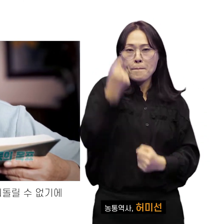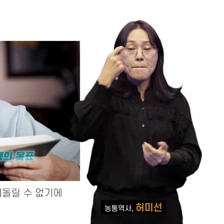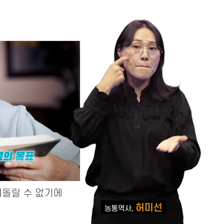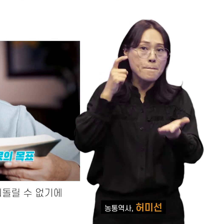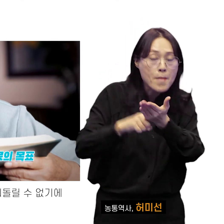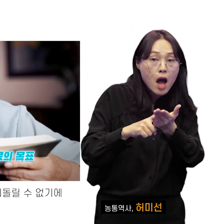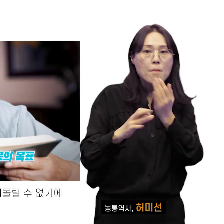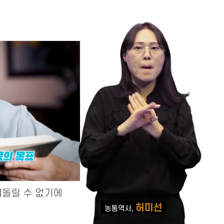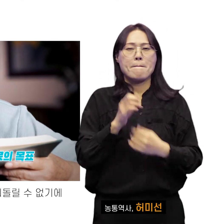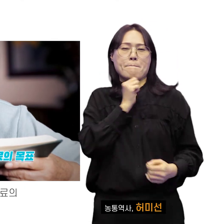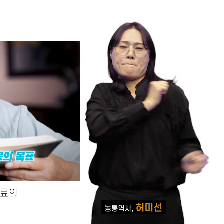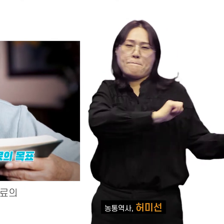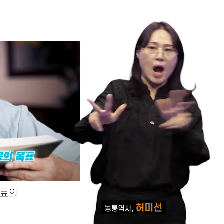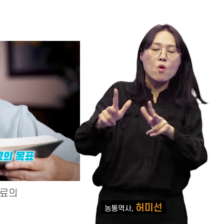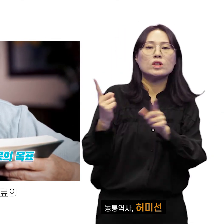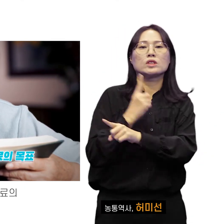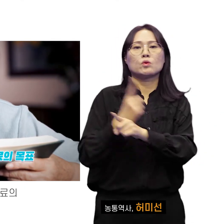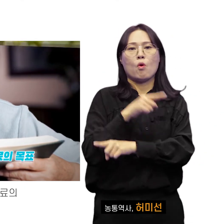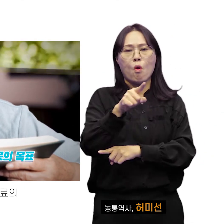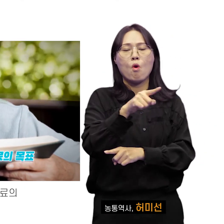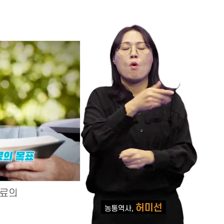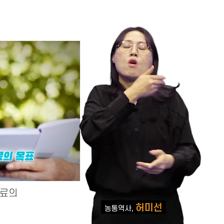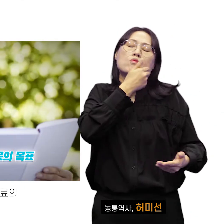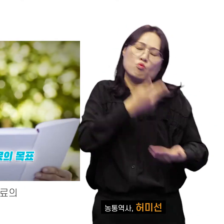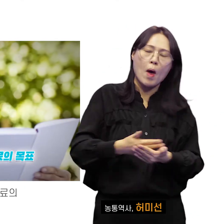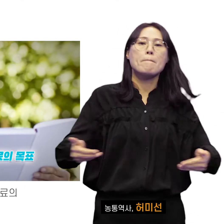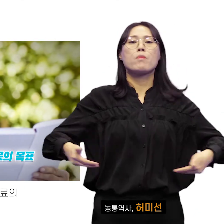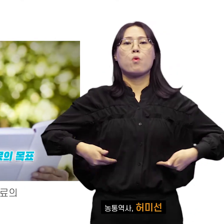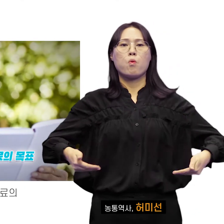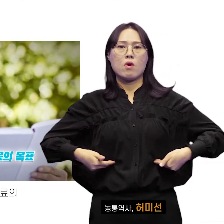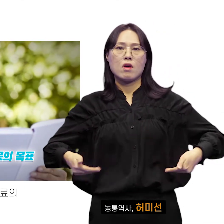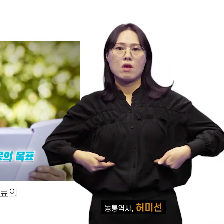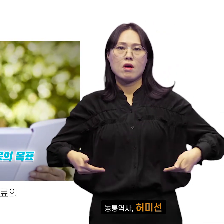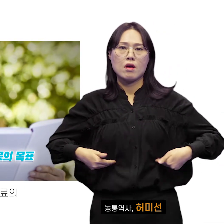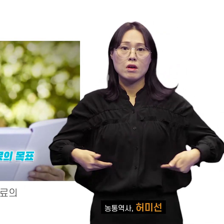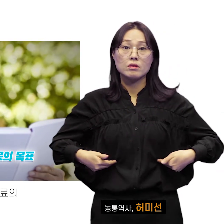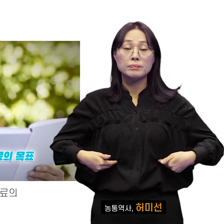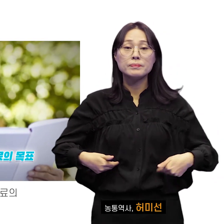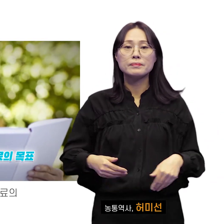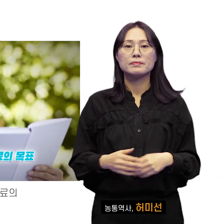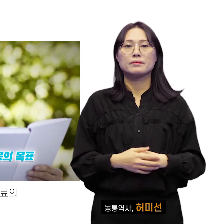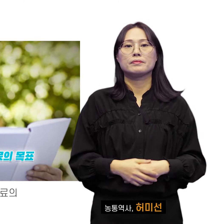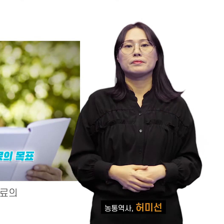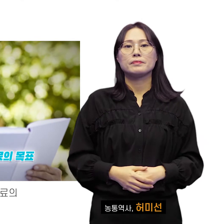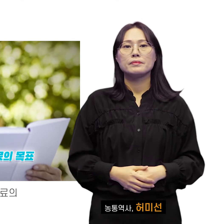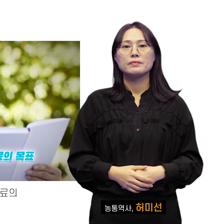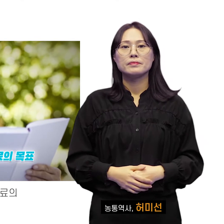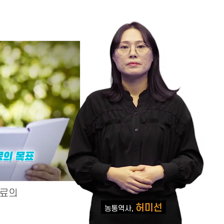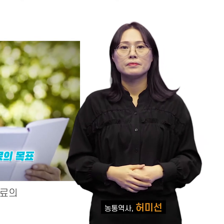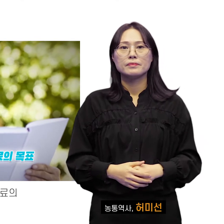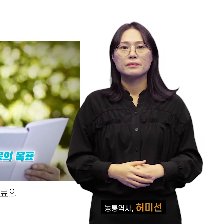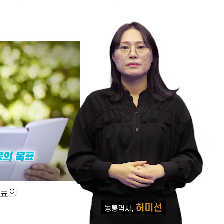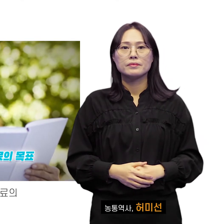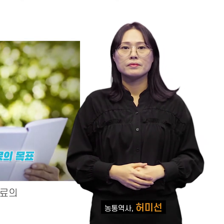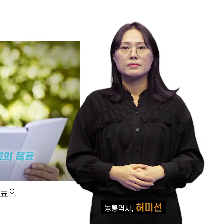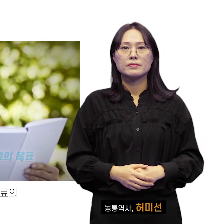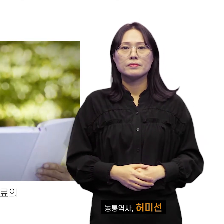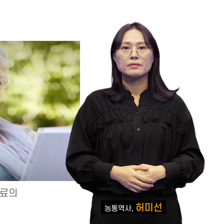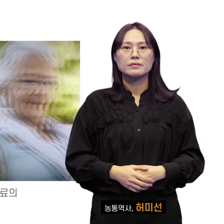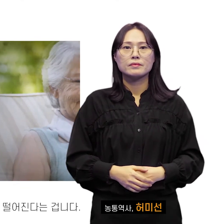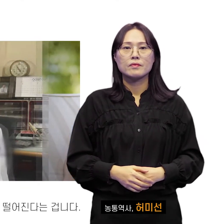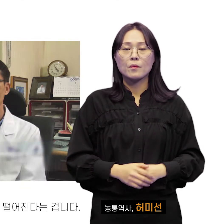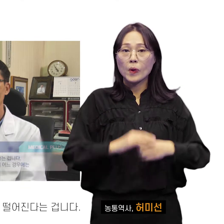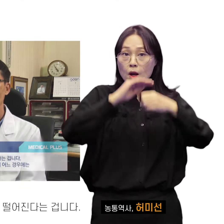없기에 발생하게 되면 조기 치료하는 것이 망막 혈관 폐쇄 치료의 목표라고 할 수 있겠습니다.